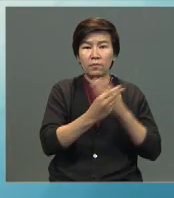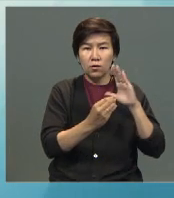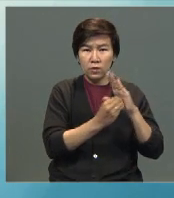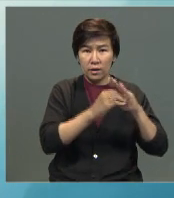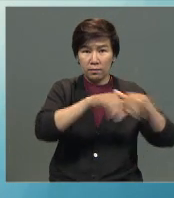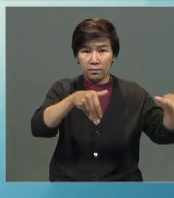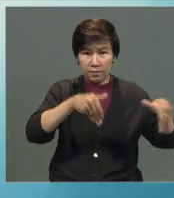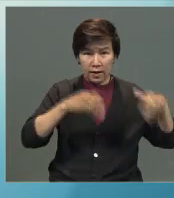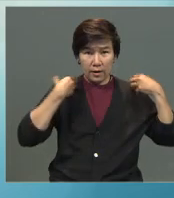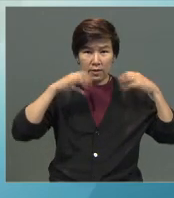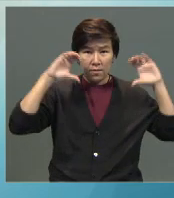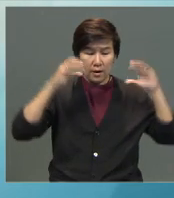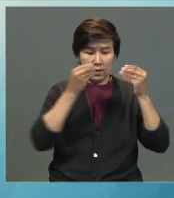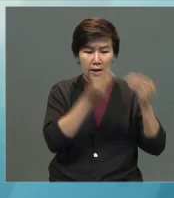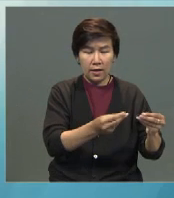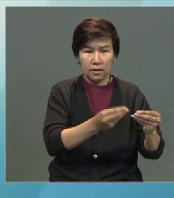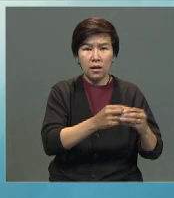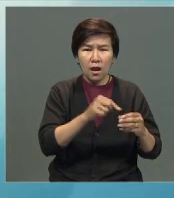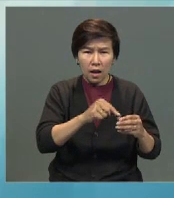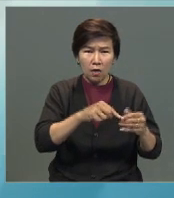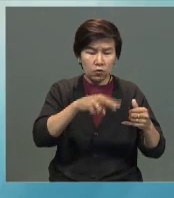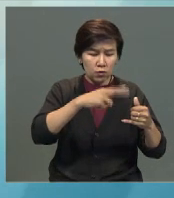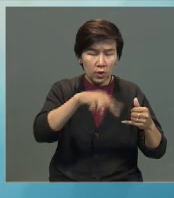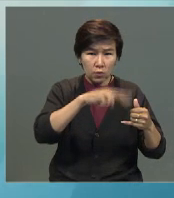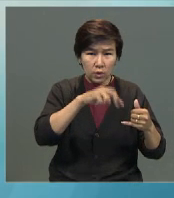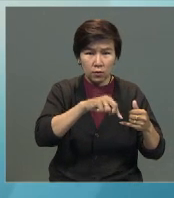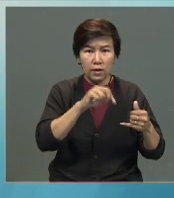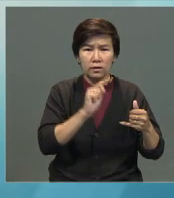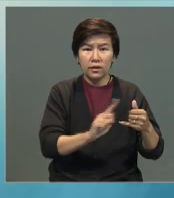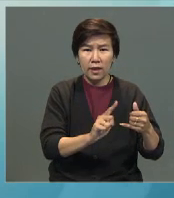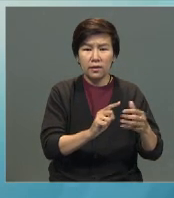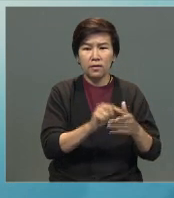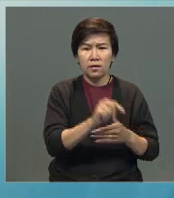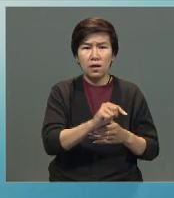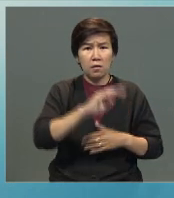คอทันทีในโรงแรมในกรุงเทพนะครับตรวจหาเชื้อวันที่18พฤษภาคม 2560 3นี้เขาไม่มีอากาศนะครับตอนนี้นะครับก็เกิดขึ้นจากอ่าระบบของการตรวจสอบนะครับเรื่องของผู้ที่เข้ามามายังเมืองไทยนะครับซึ่งจะมีการตรวจเช็คเรื่องของการติดเชื้อเป็นระยะระยะคนนี้ก็เกิดขึ้นจากกระบวนการของที่เราวางไว้ตั้งแต่ต้นนะครับมาดูครับในสถิติของสถานกักกันโรคที่เราจัดไว้นะครับซึ่งจริงแล้วก็เป็นโรงแรมนะครับหลายๆที่นะครับที่เราเอาประสานไว้บาห์เรนนะครับอยู่ใน